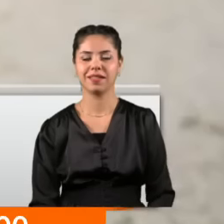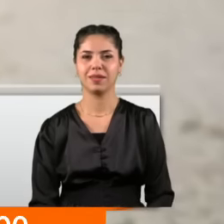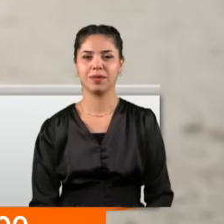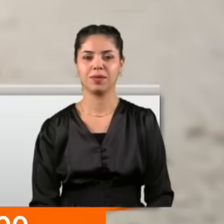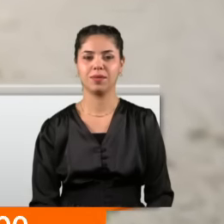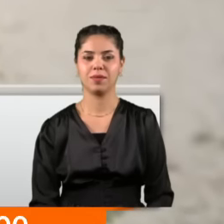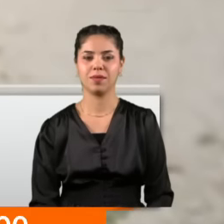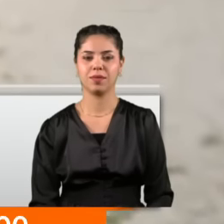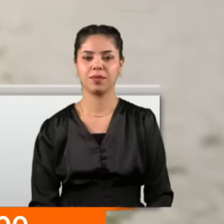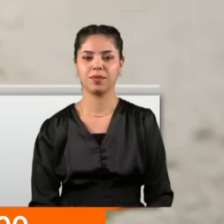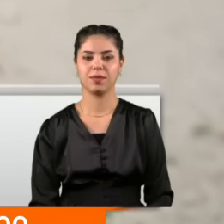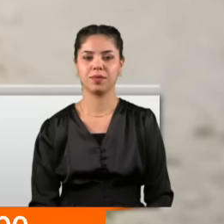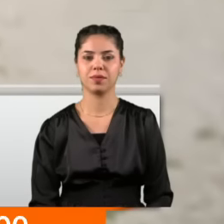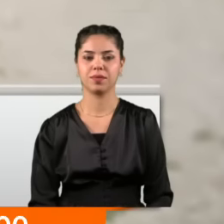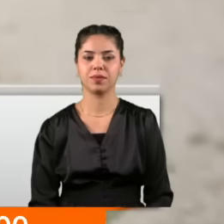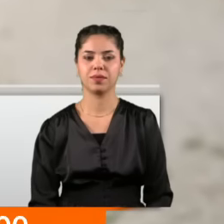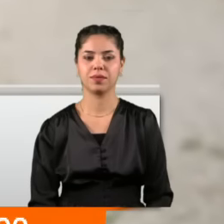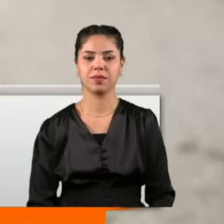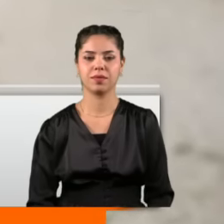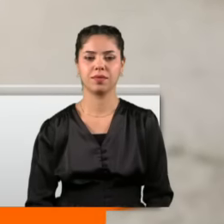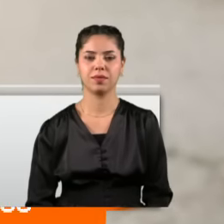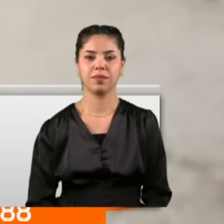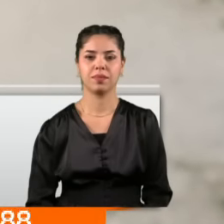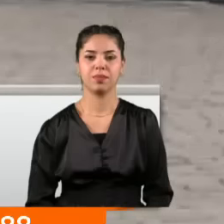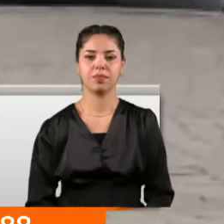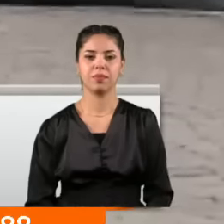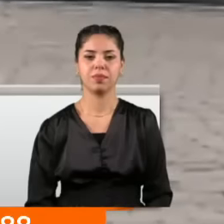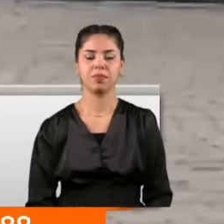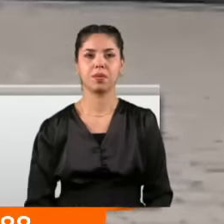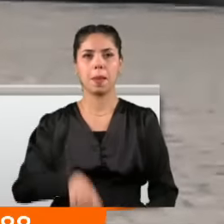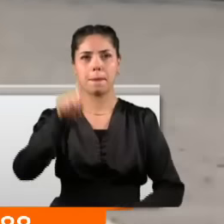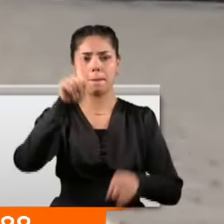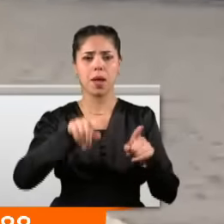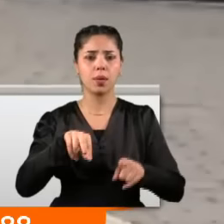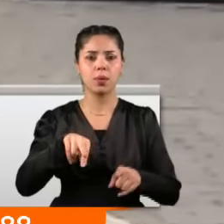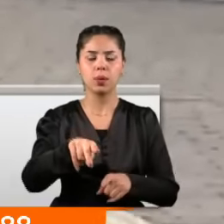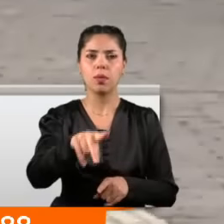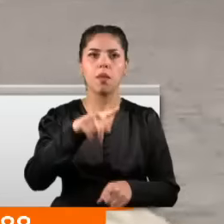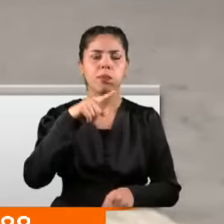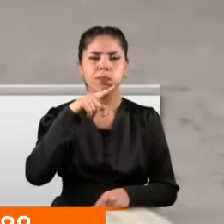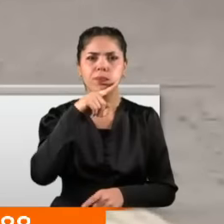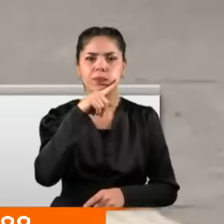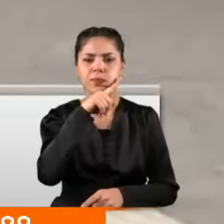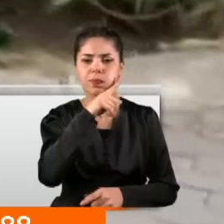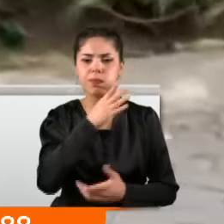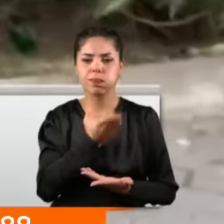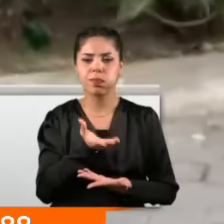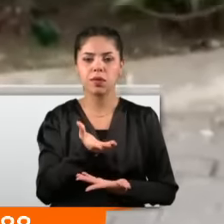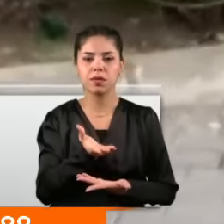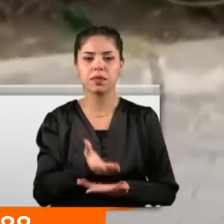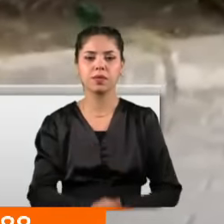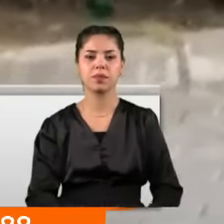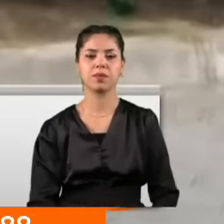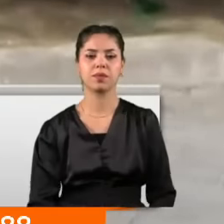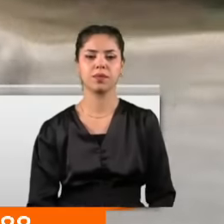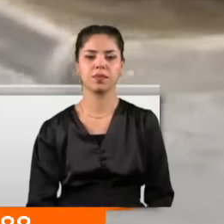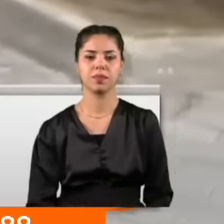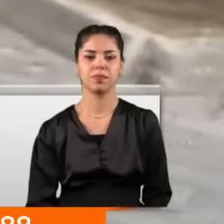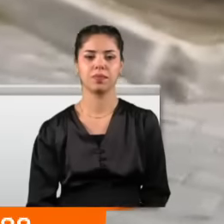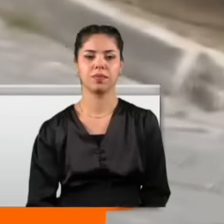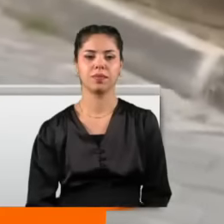Bu havaları kolluyoruz. Bu havalar olduğu zaman tabii çok heyecanlanıyoruz. Kimi ise yürüyebilmek için büyük bir mücadele içine girdi.